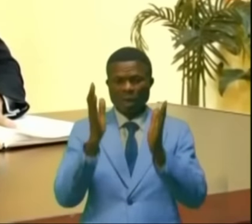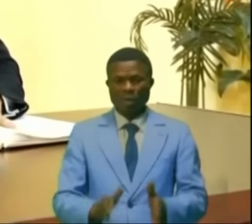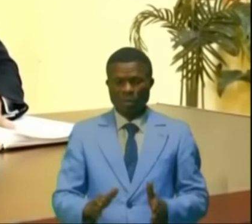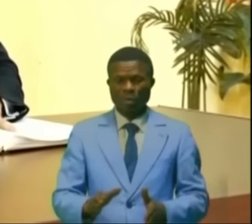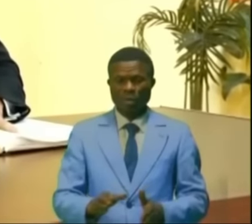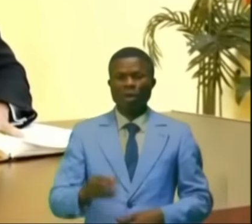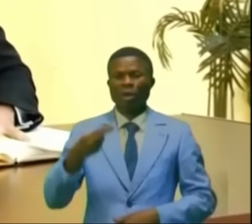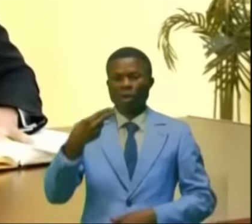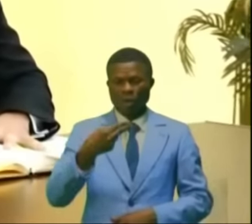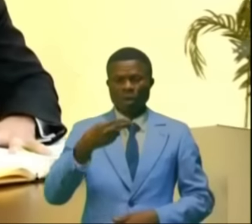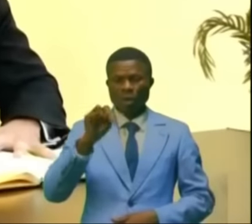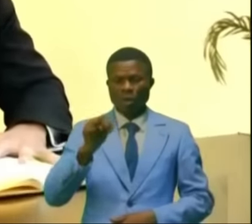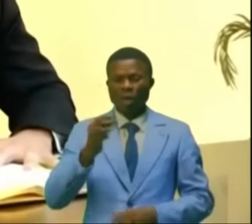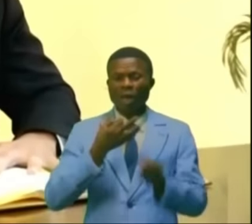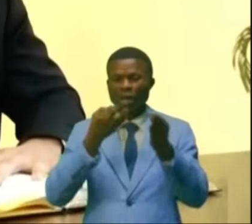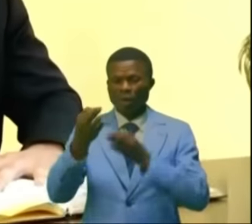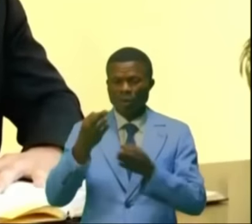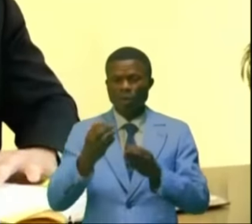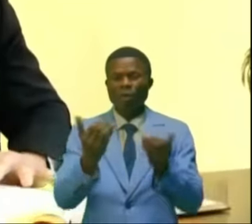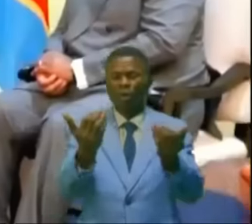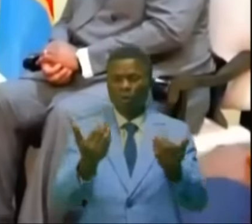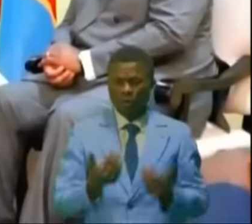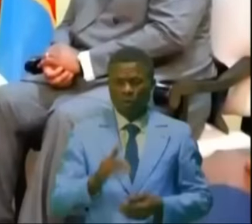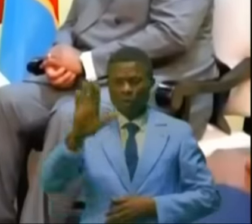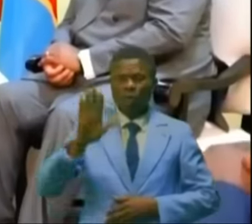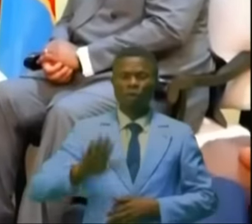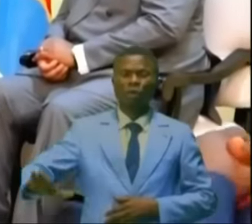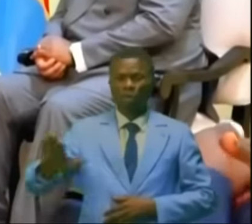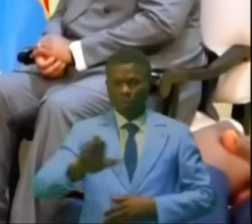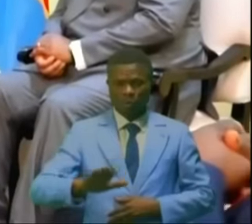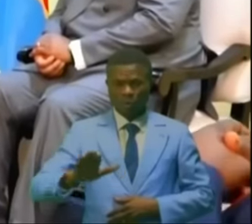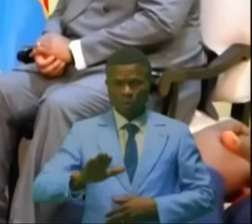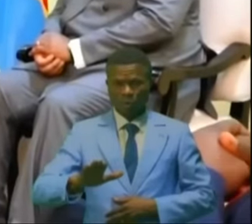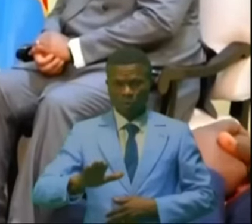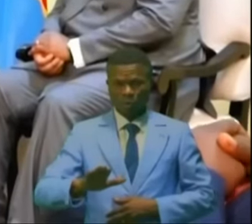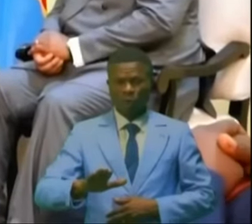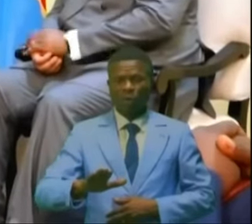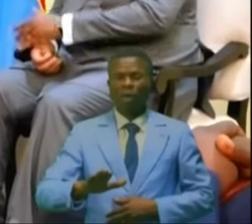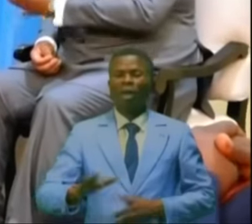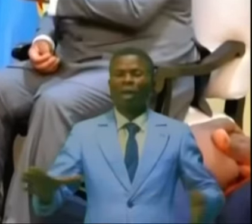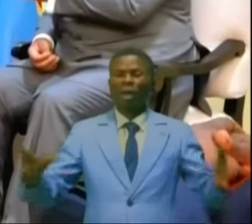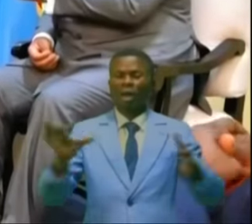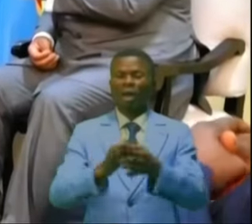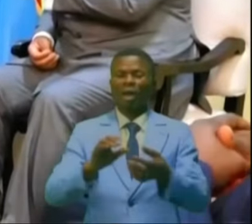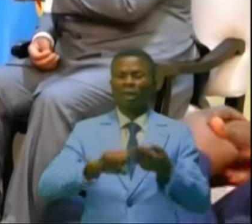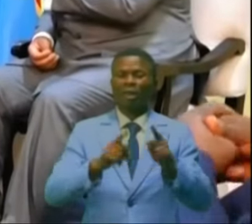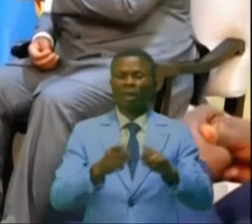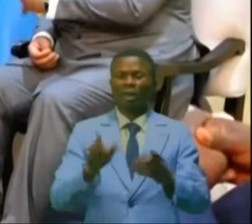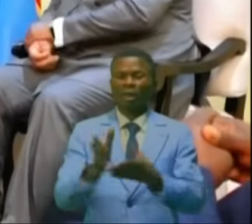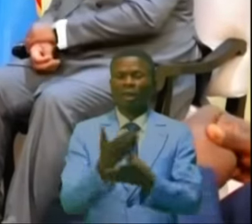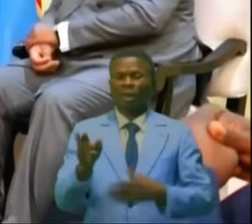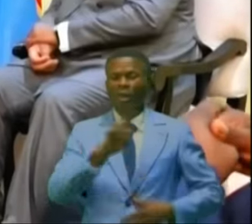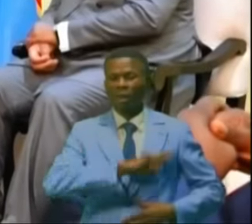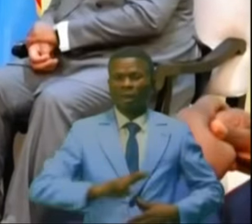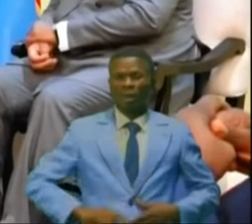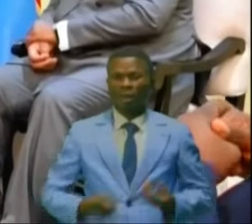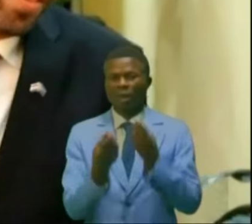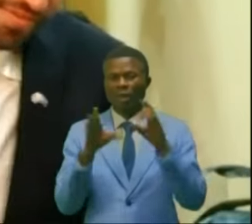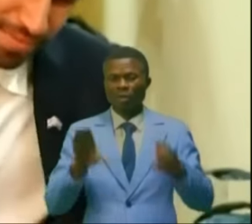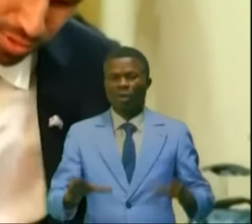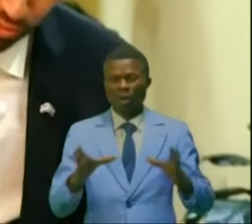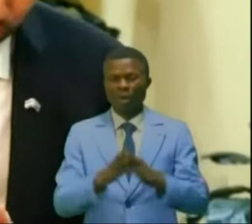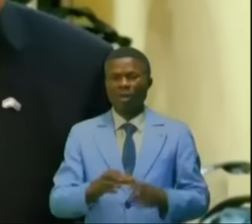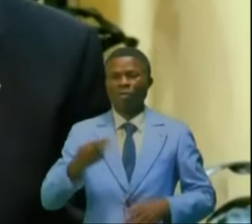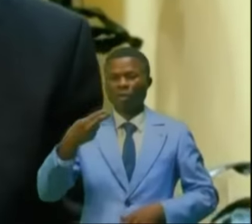hongrois a fait part de la volonté de son pays de redynamiser les relations entre la République démocratique du